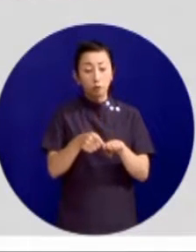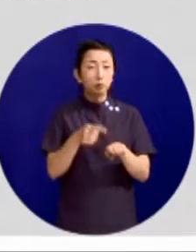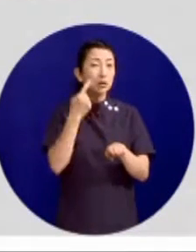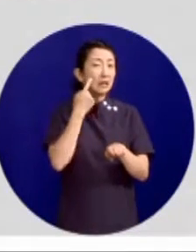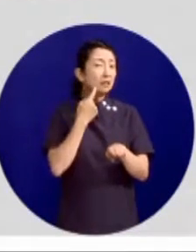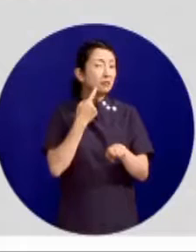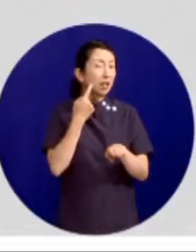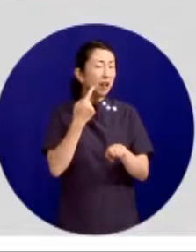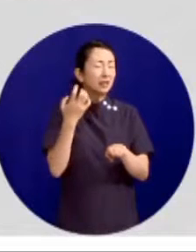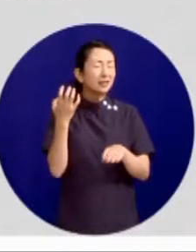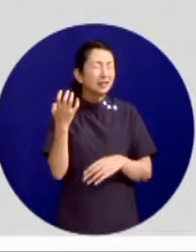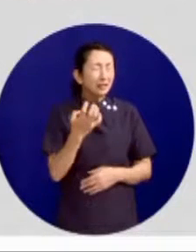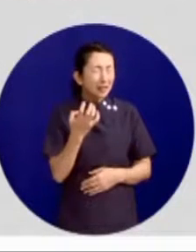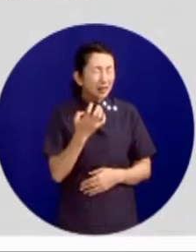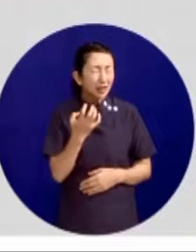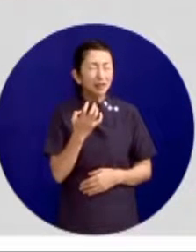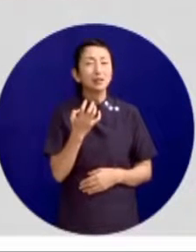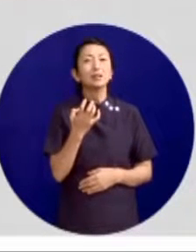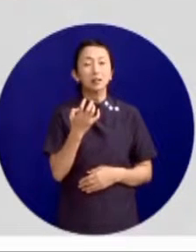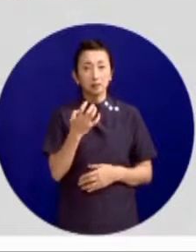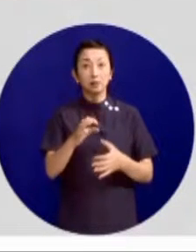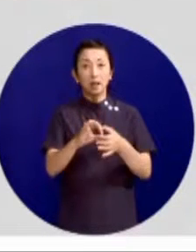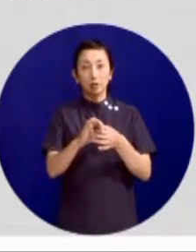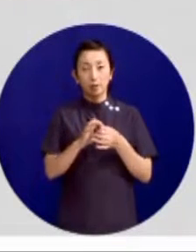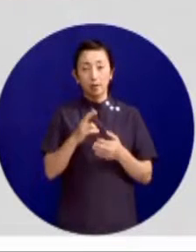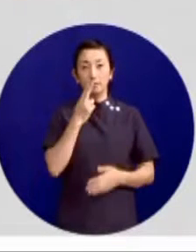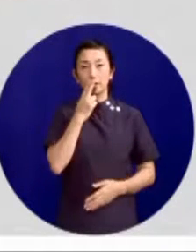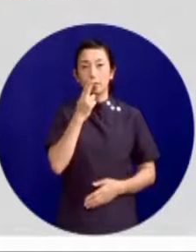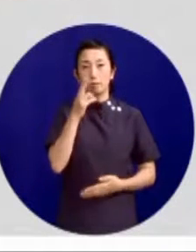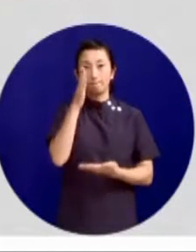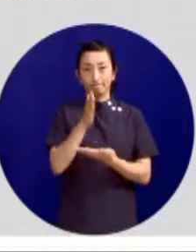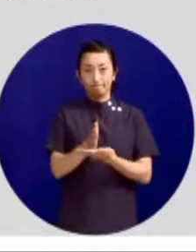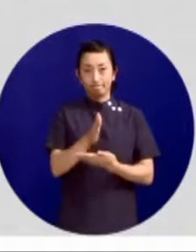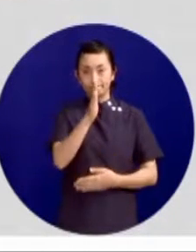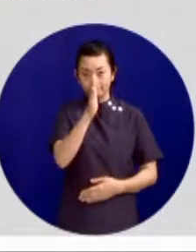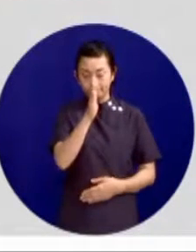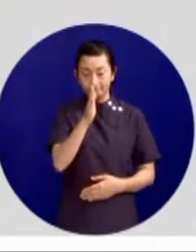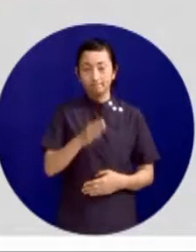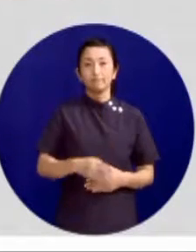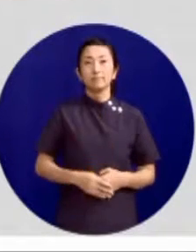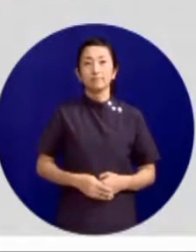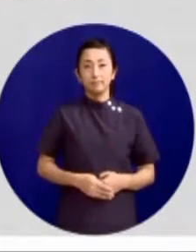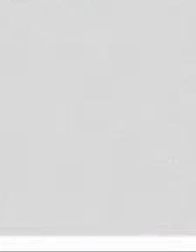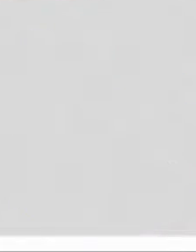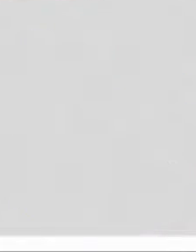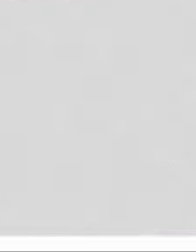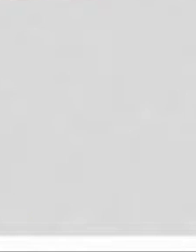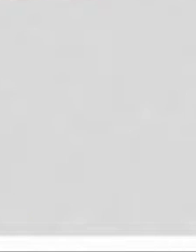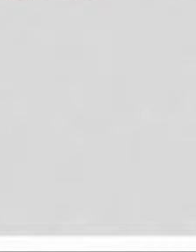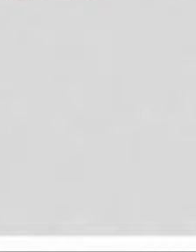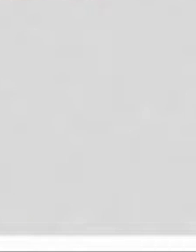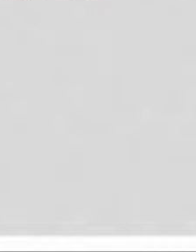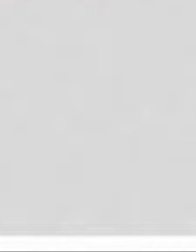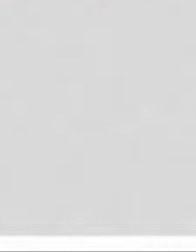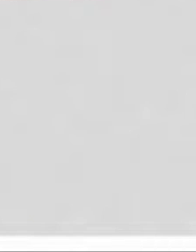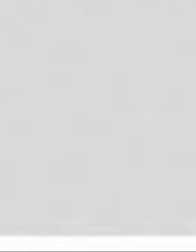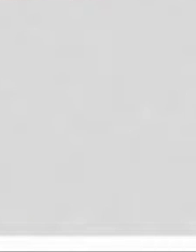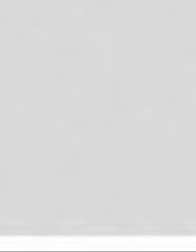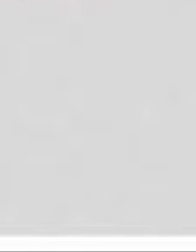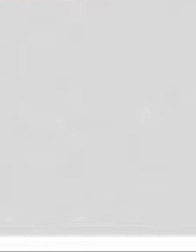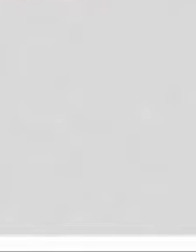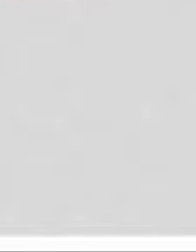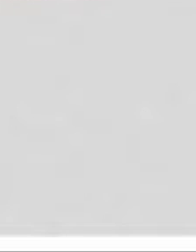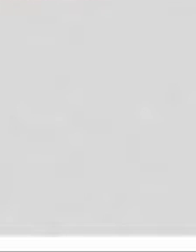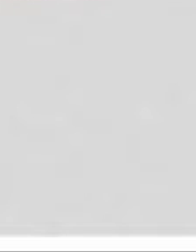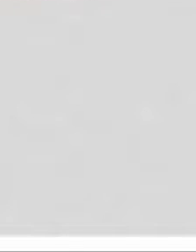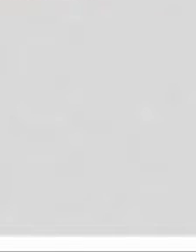みが強くなることがあります。手術が決定したらすぐに禁煙をしてください。喫煙をしていると手術の感